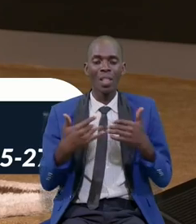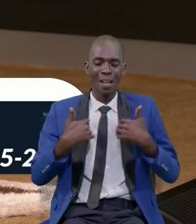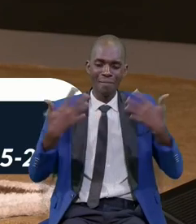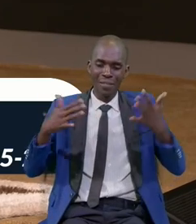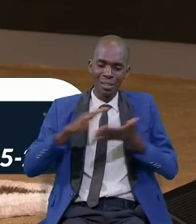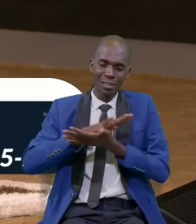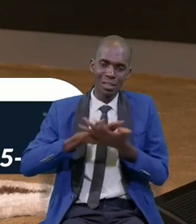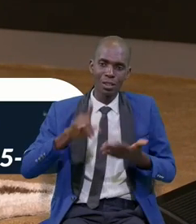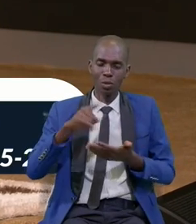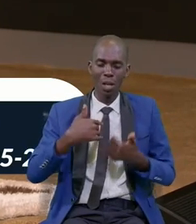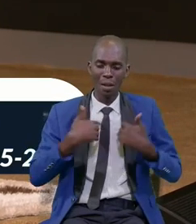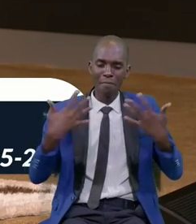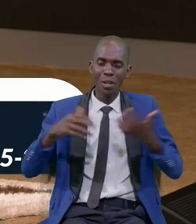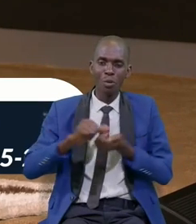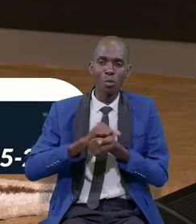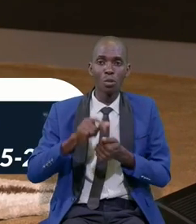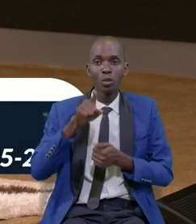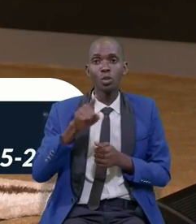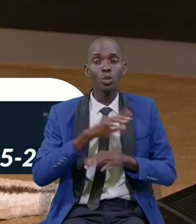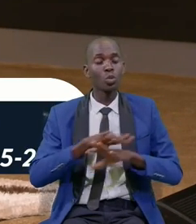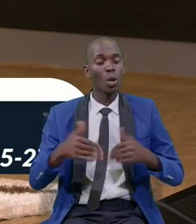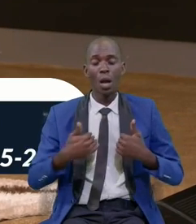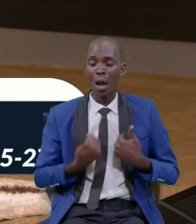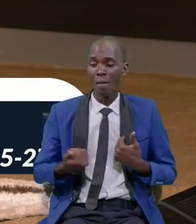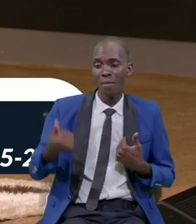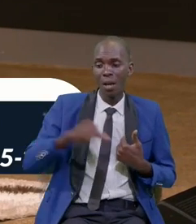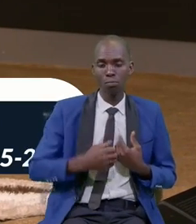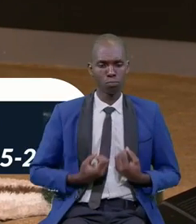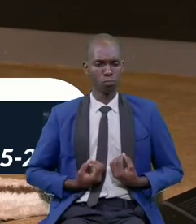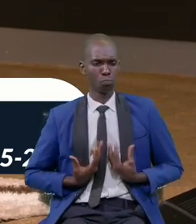vous a lavé, vous n'avez pas de